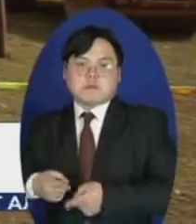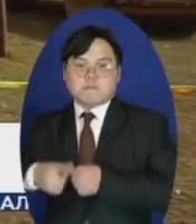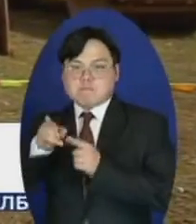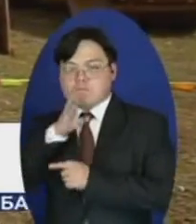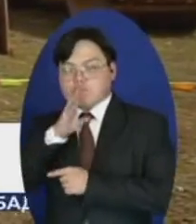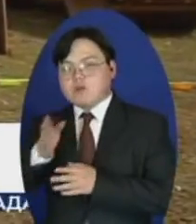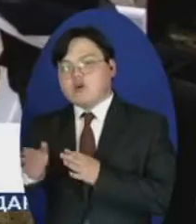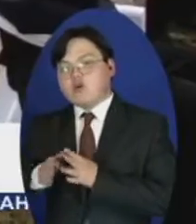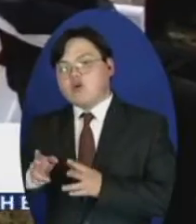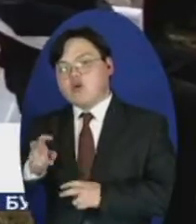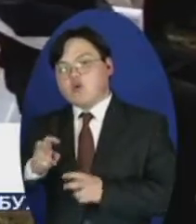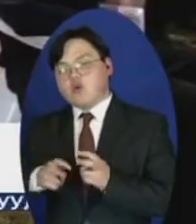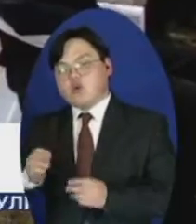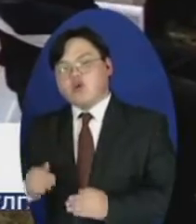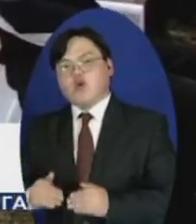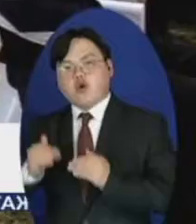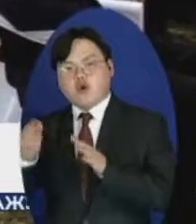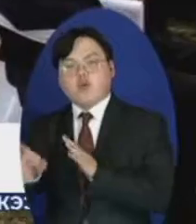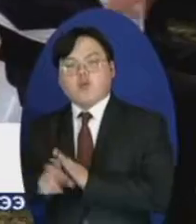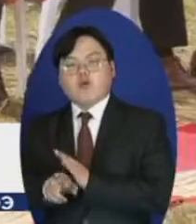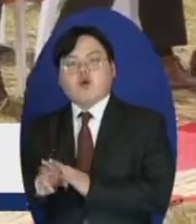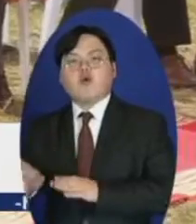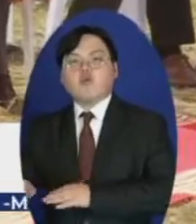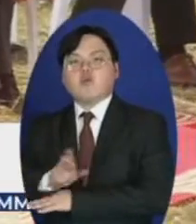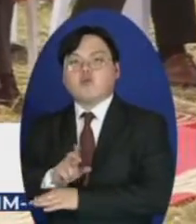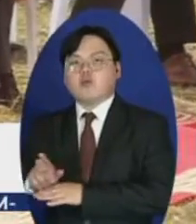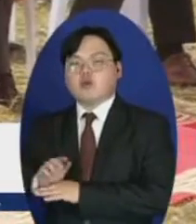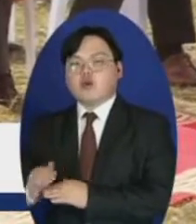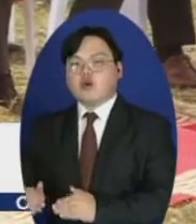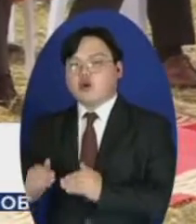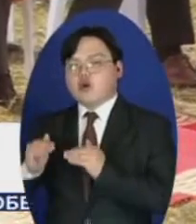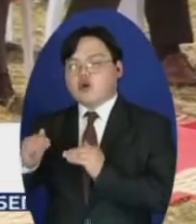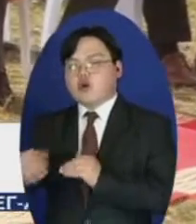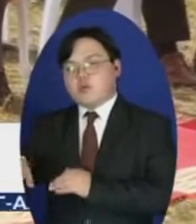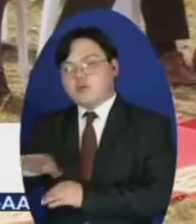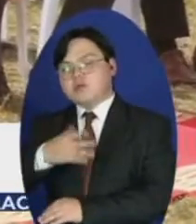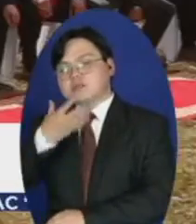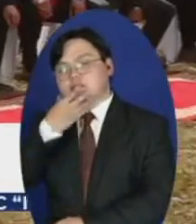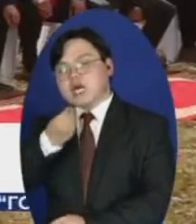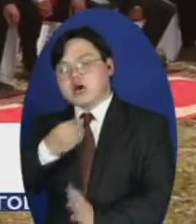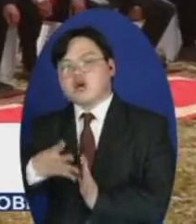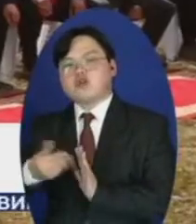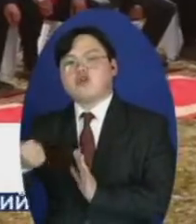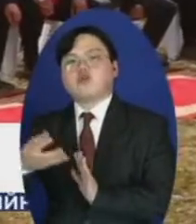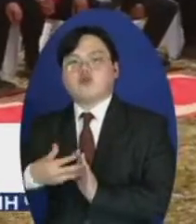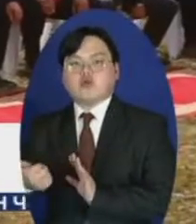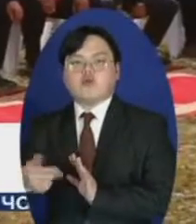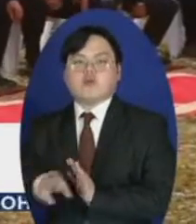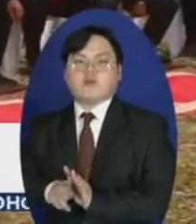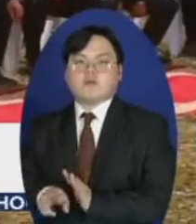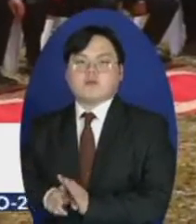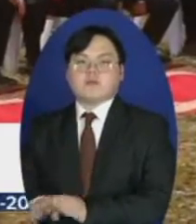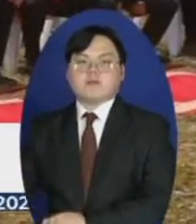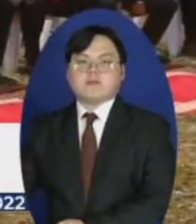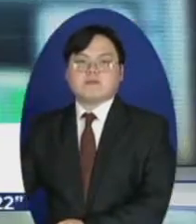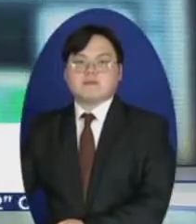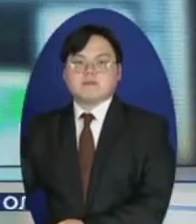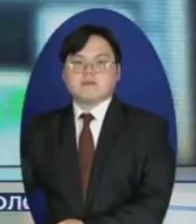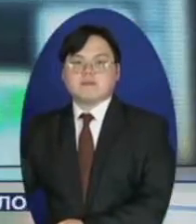Үүнээс гадна жижиг дунд үйлдвэрлэл хөгжих боломж бүрдэж, бүс нутгийн хөгжилд эргээр нөлөөлөх ашиглалттай гэж алтныхан танилцууллаа.